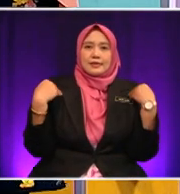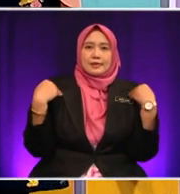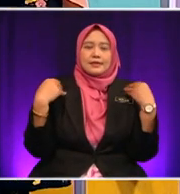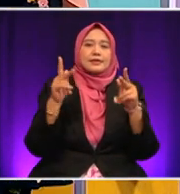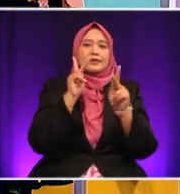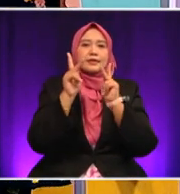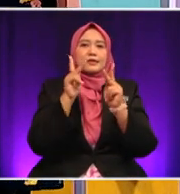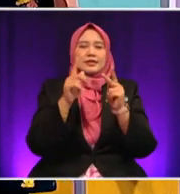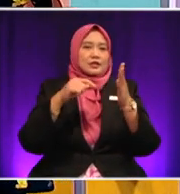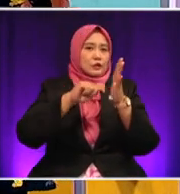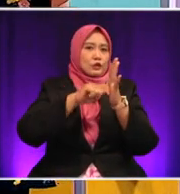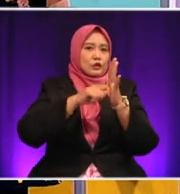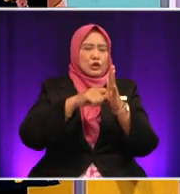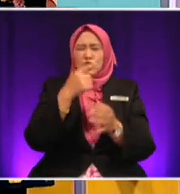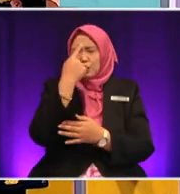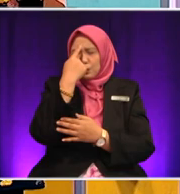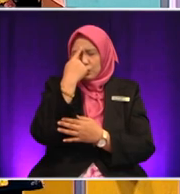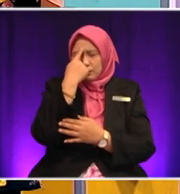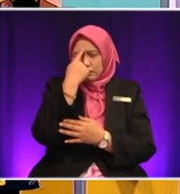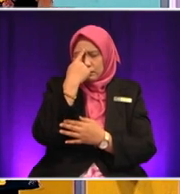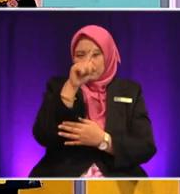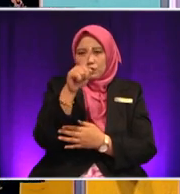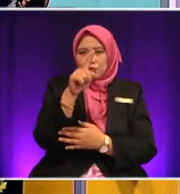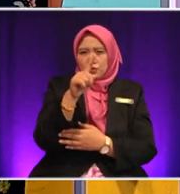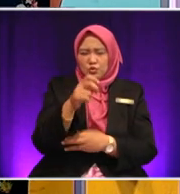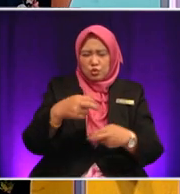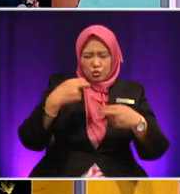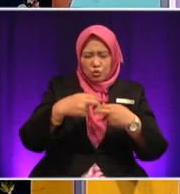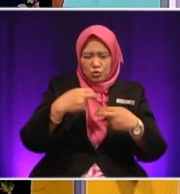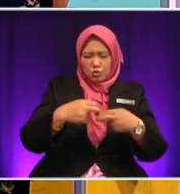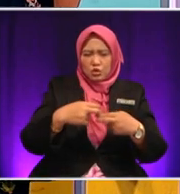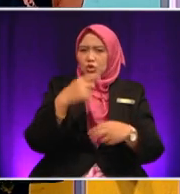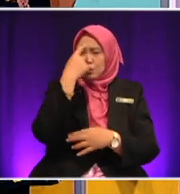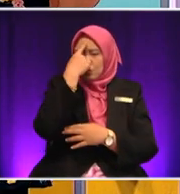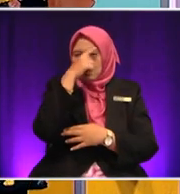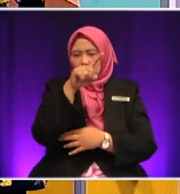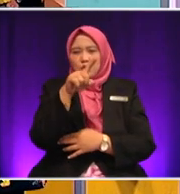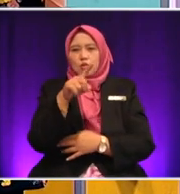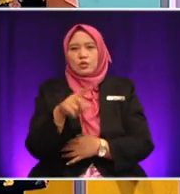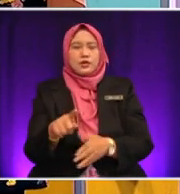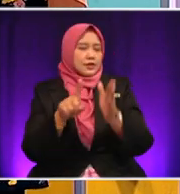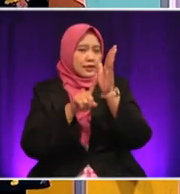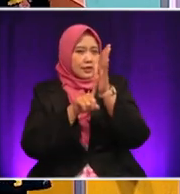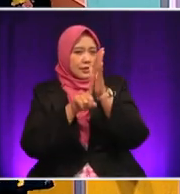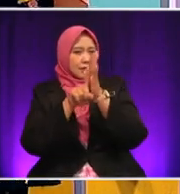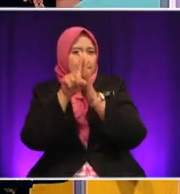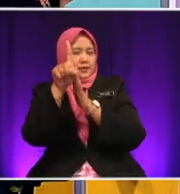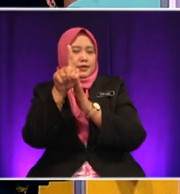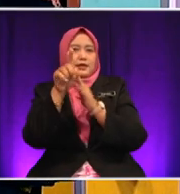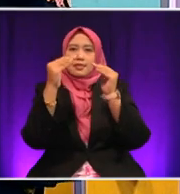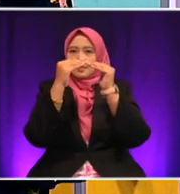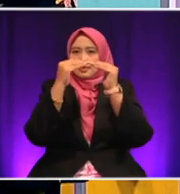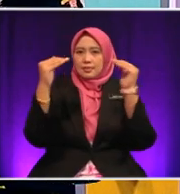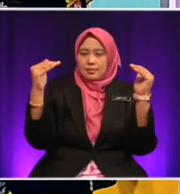menukarkan untuk menyusahkan untuk meningkatkan tahap keselamatan bagi sekiranya orang nak menceroboh